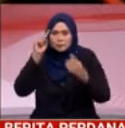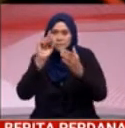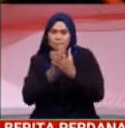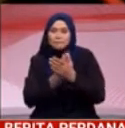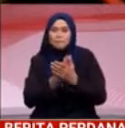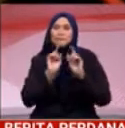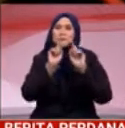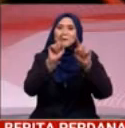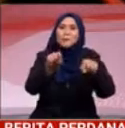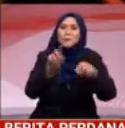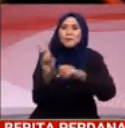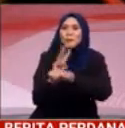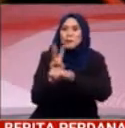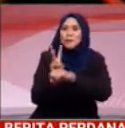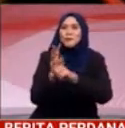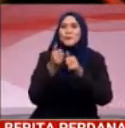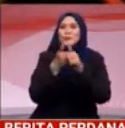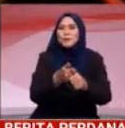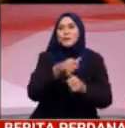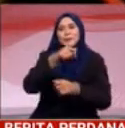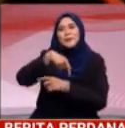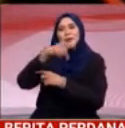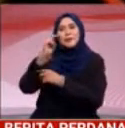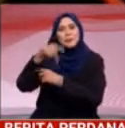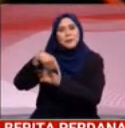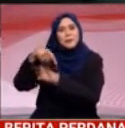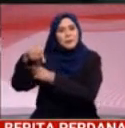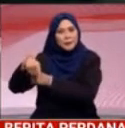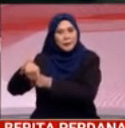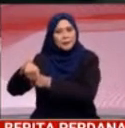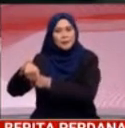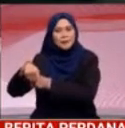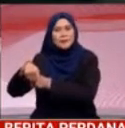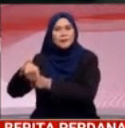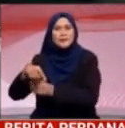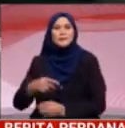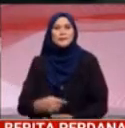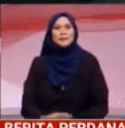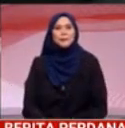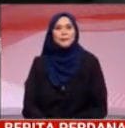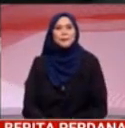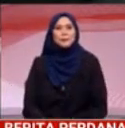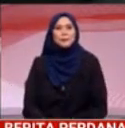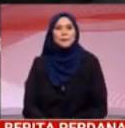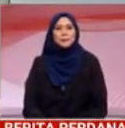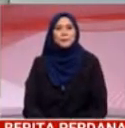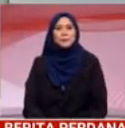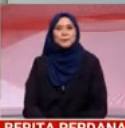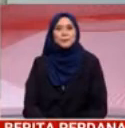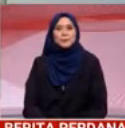ke pawagam dalam tempoh Perintah Kawalan Pergerakan Pemulihan PKPP.